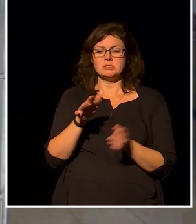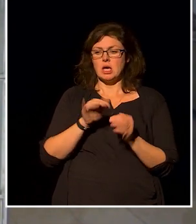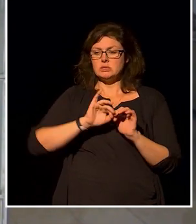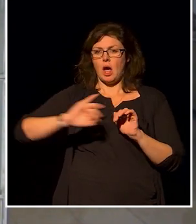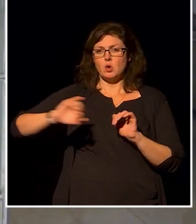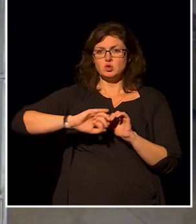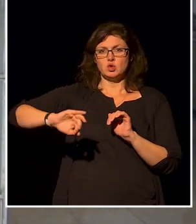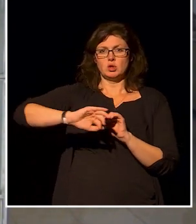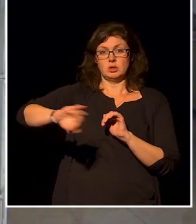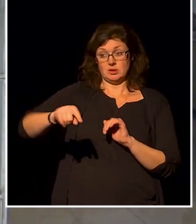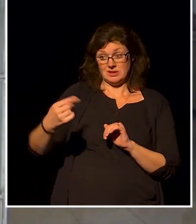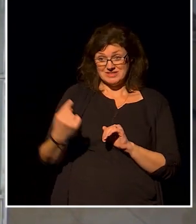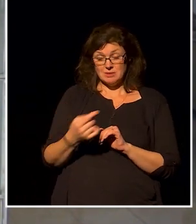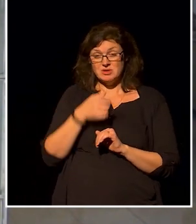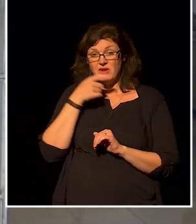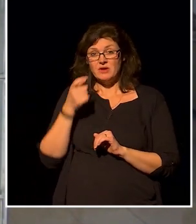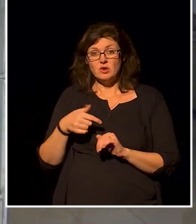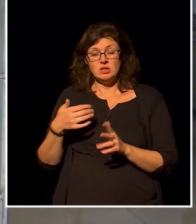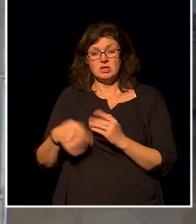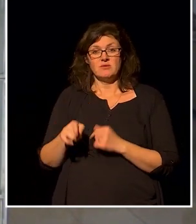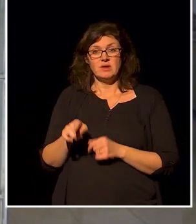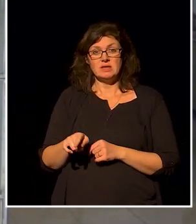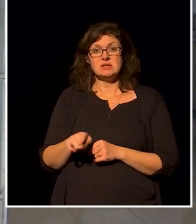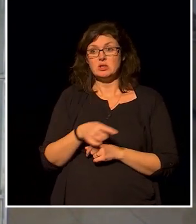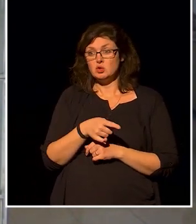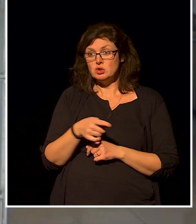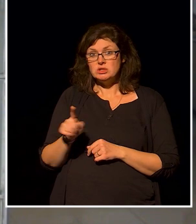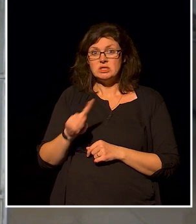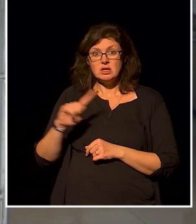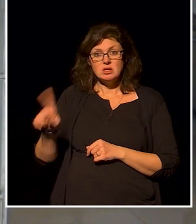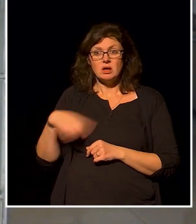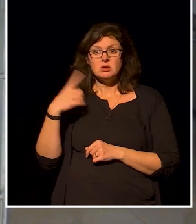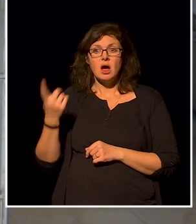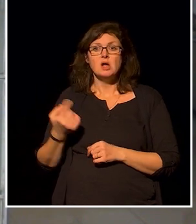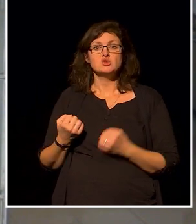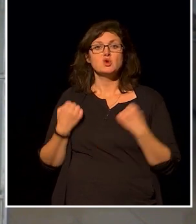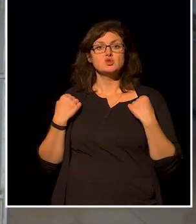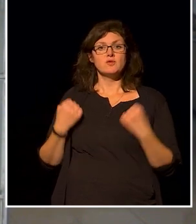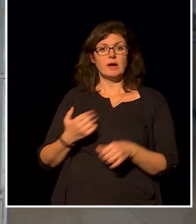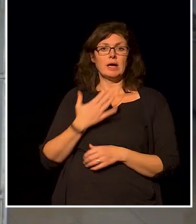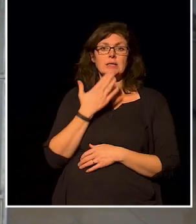Und wir natürlich als souveräne Israelis